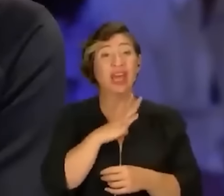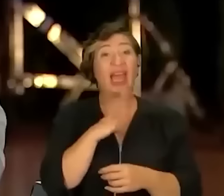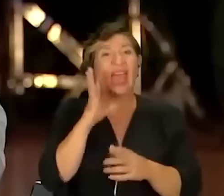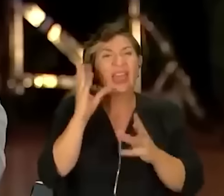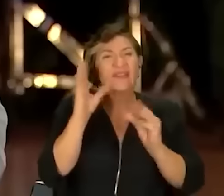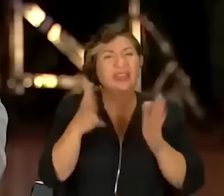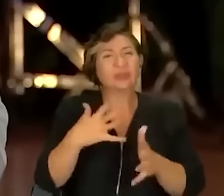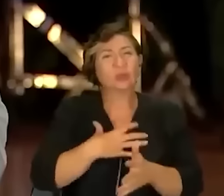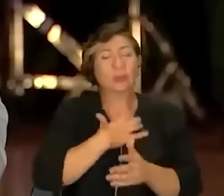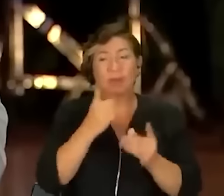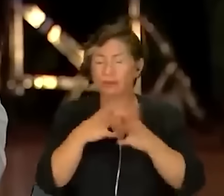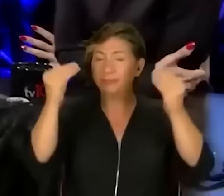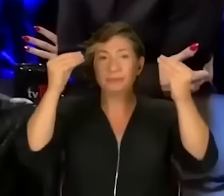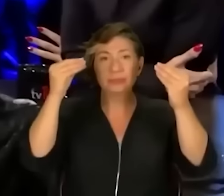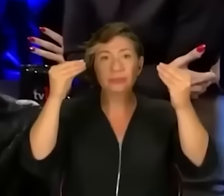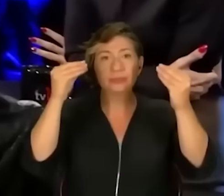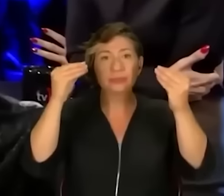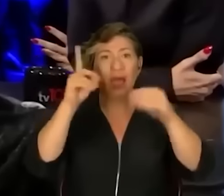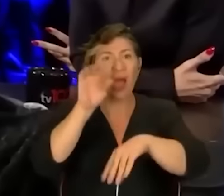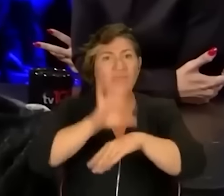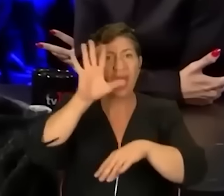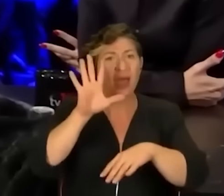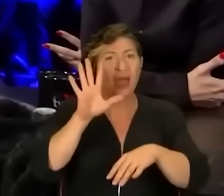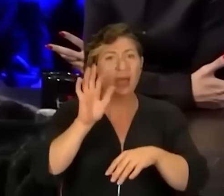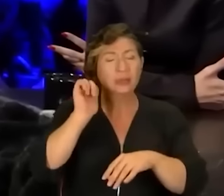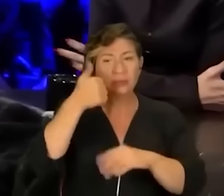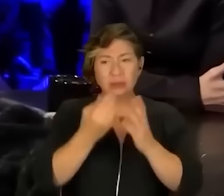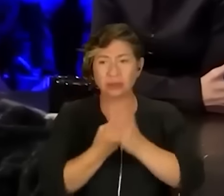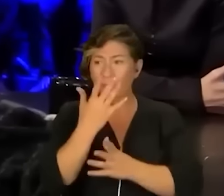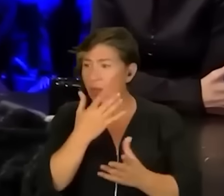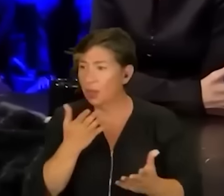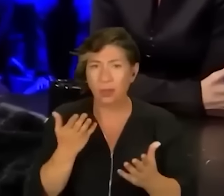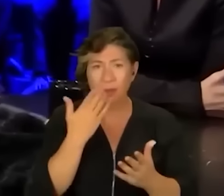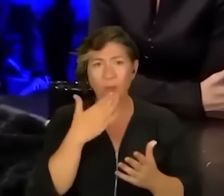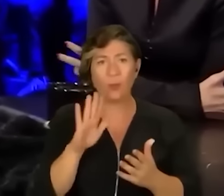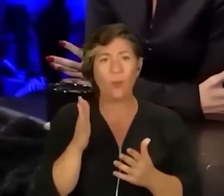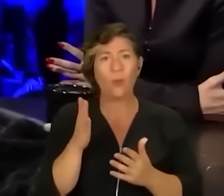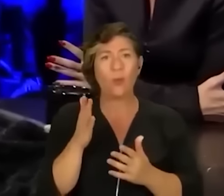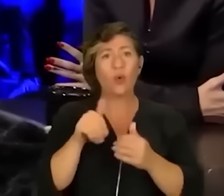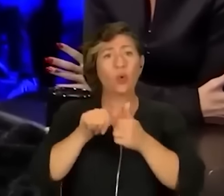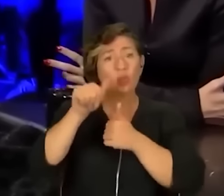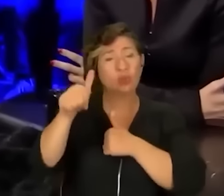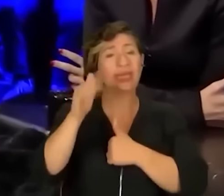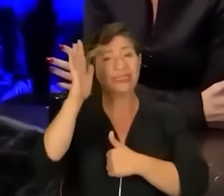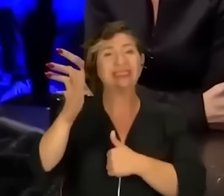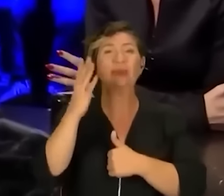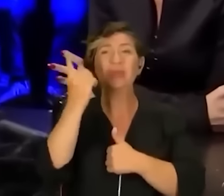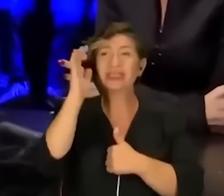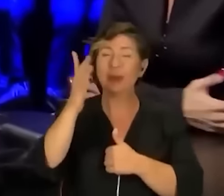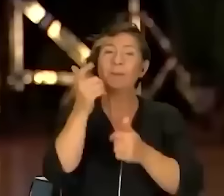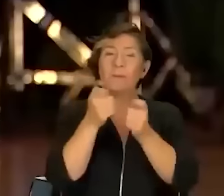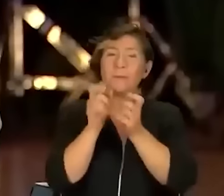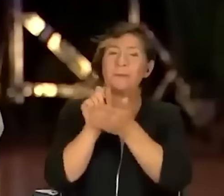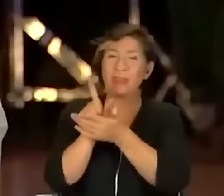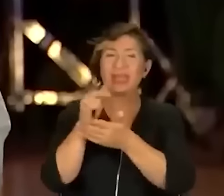koyan bana. Bir anda yok oluyorlar. Bir sonraki sabah aramak istiyorsun, yok. Yani uzağa gitse, bir yere gitse bir şey yazarsın,